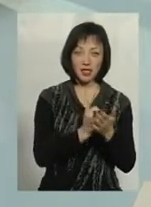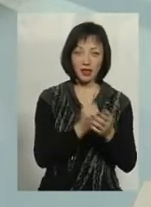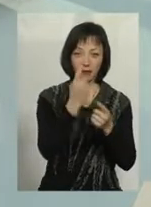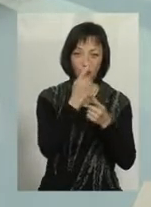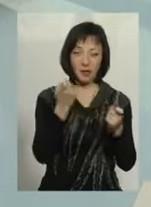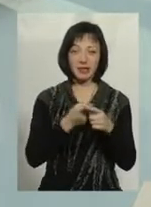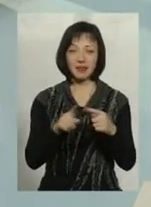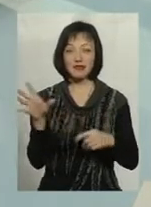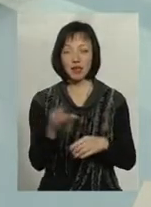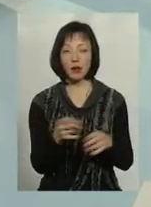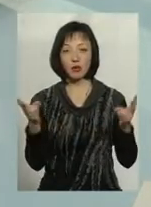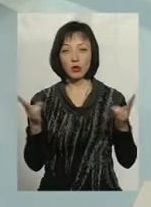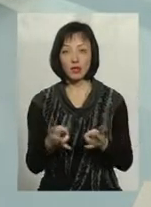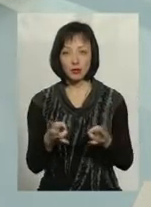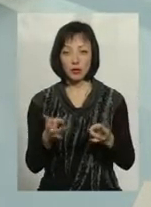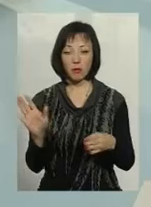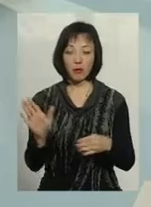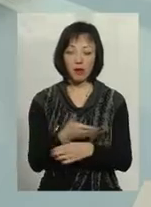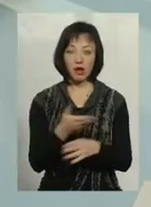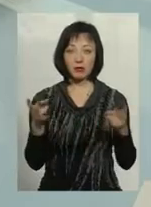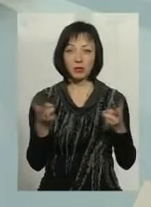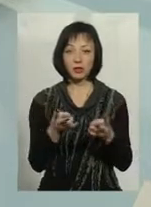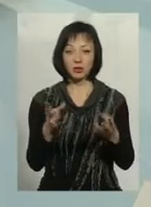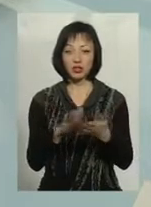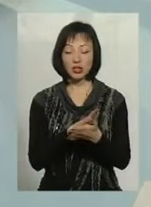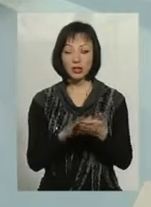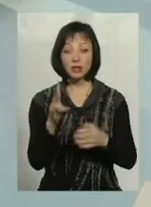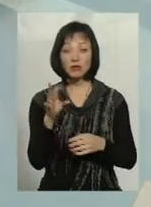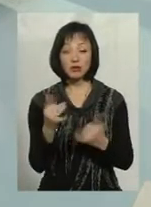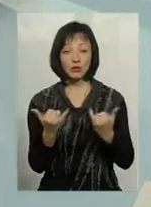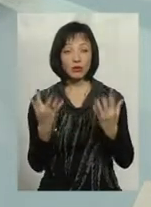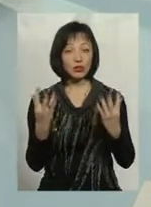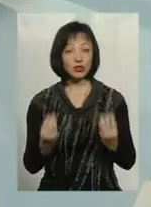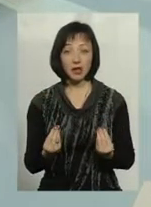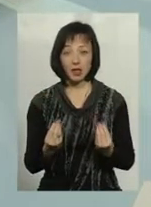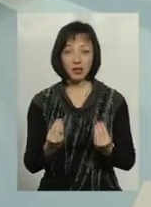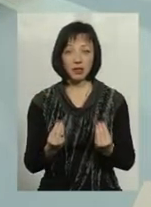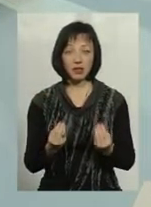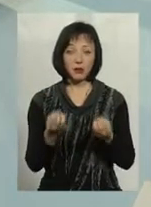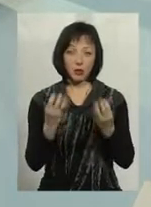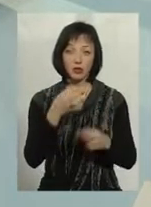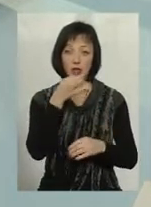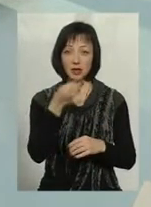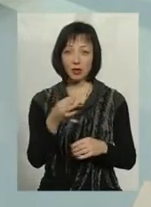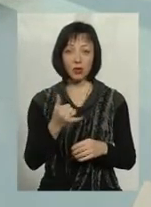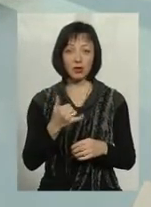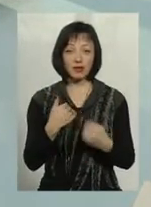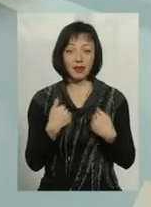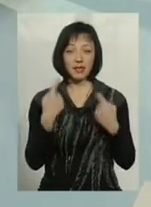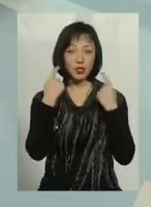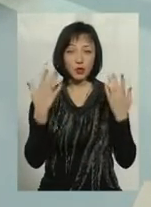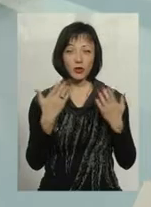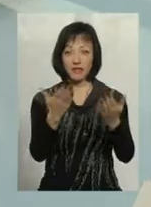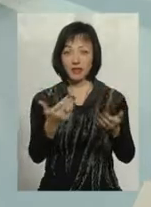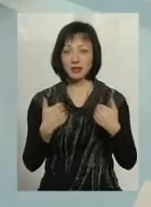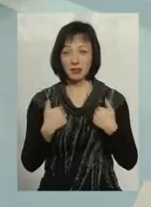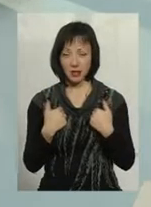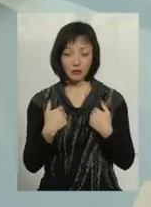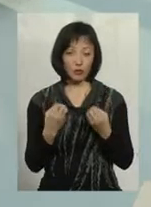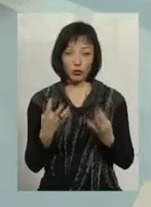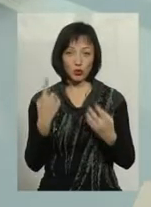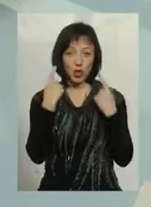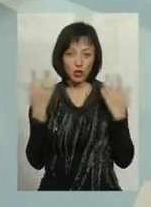за те, і вже повірте мені, що не тільки ви хочете рівних умов, малий і середній бізнес теж хоче рівних умов в цій